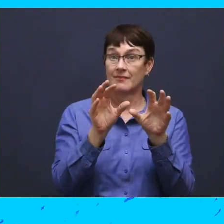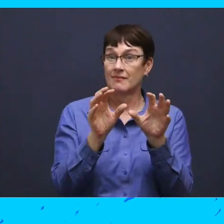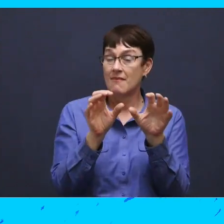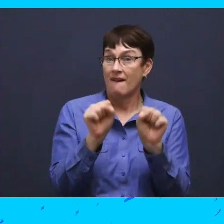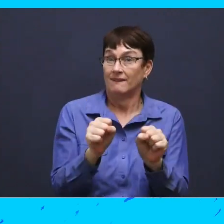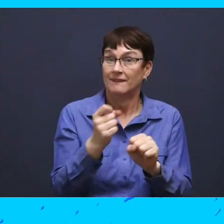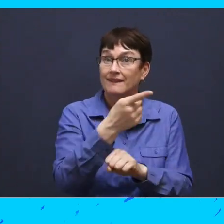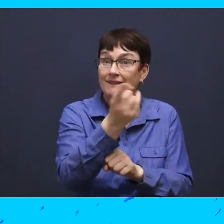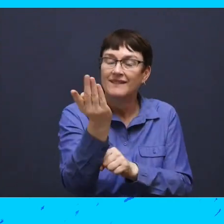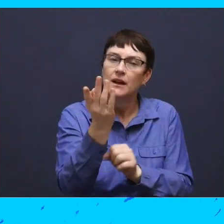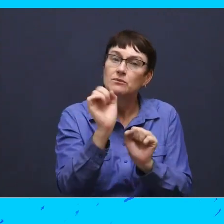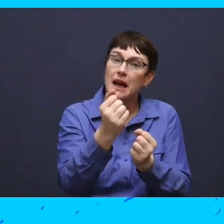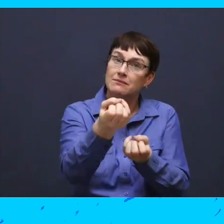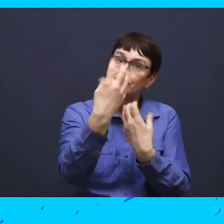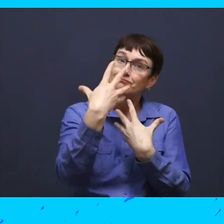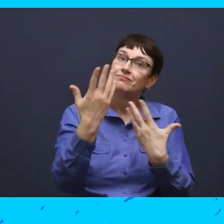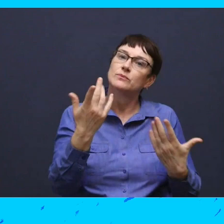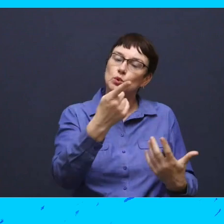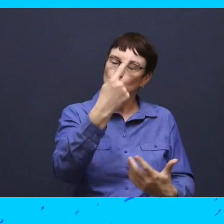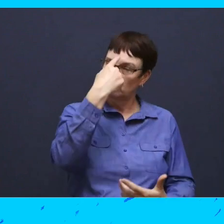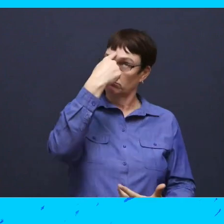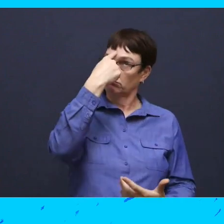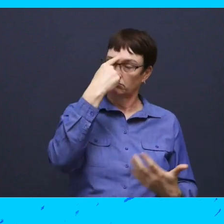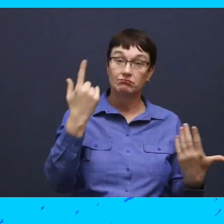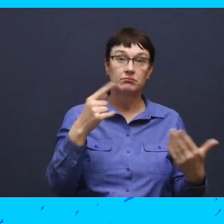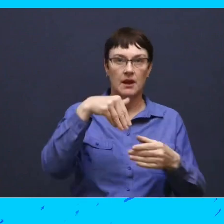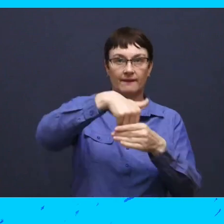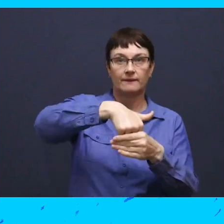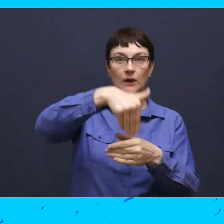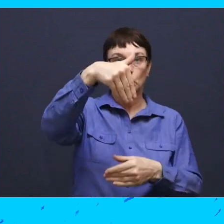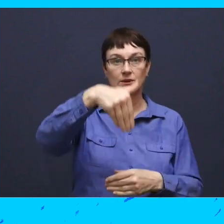promouvoir la santé